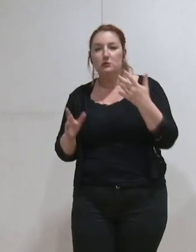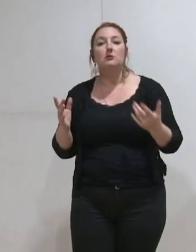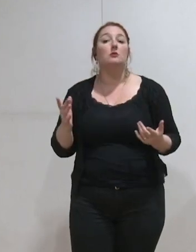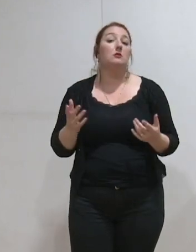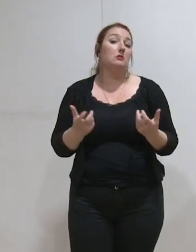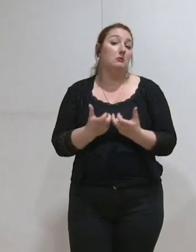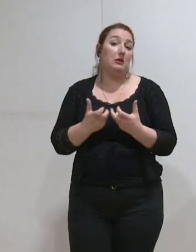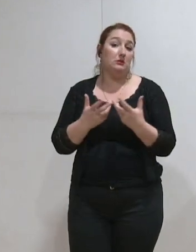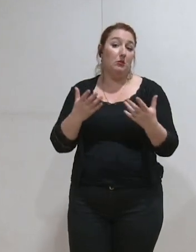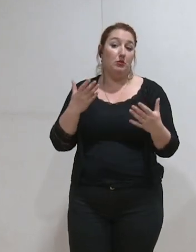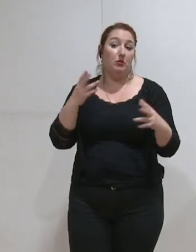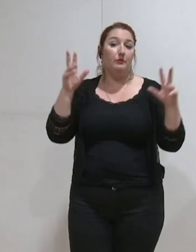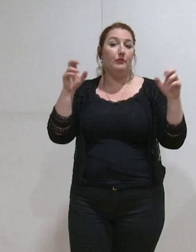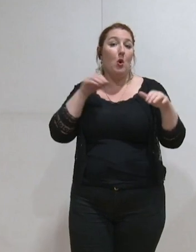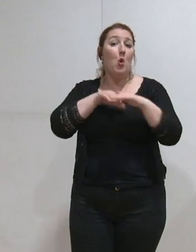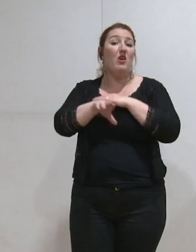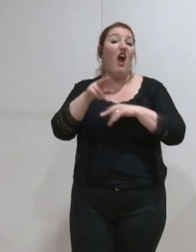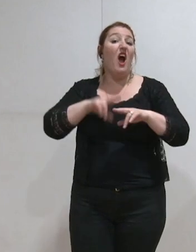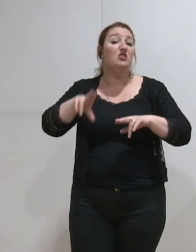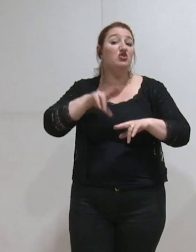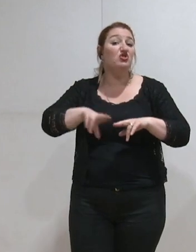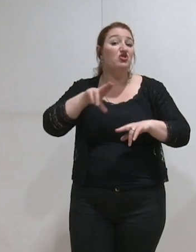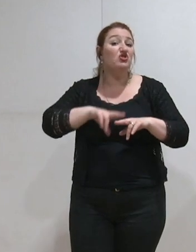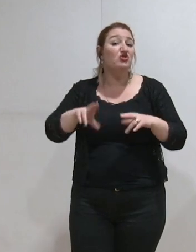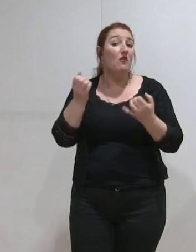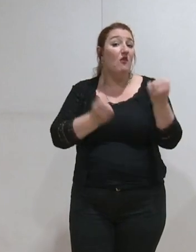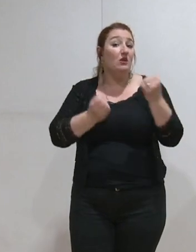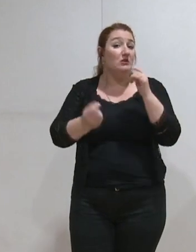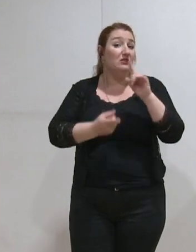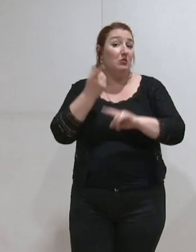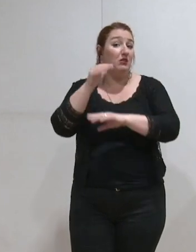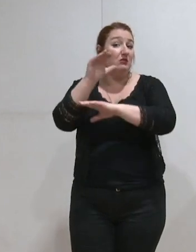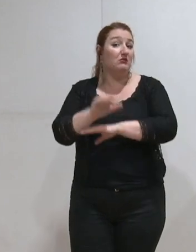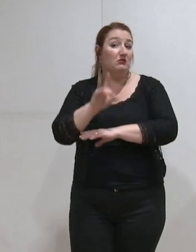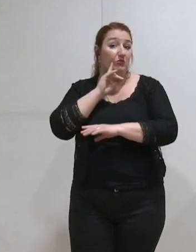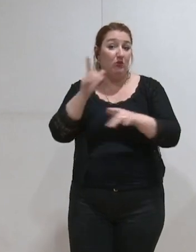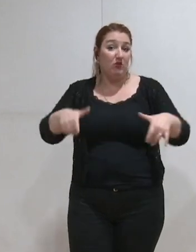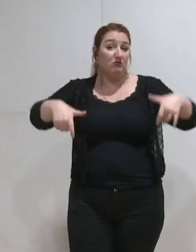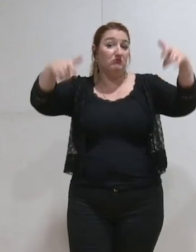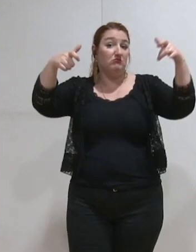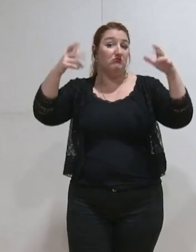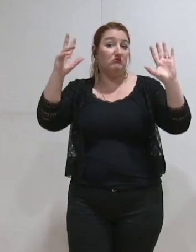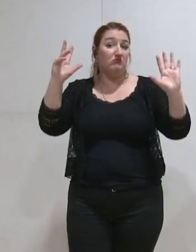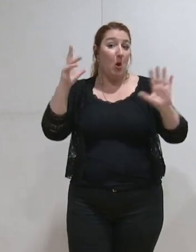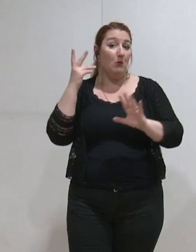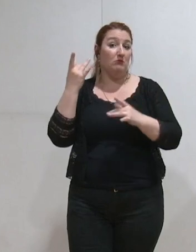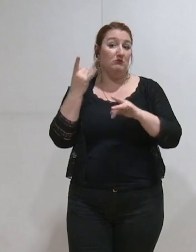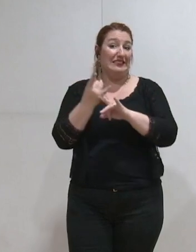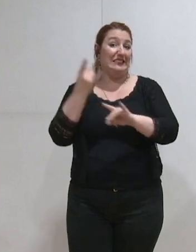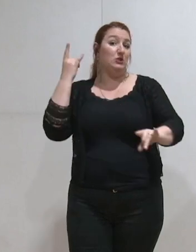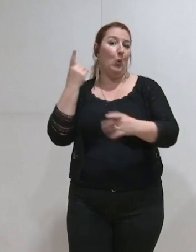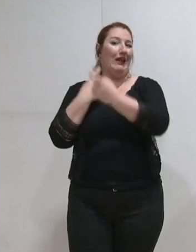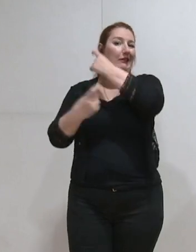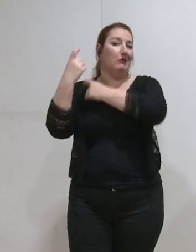maintenu du garage puisque nous devons le G nous devons le préserver étant donné que il est classé ça c'est une première chose la